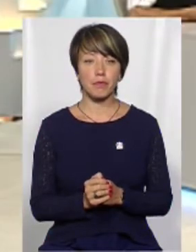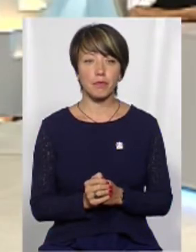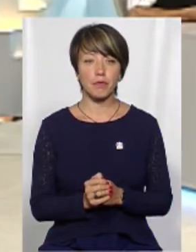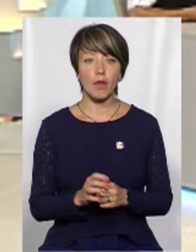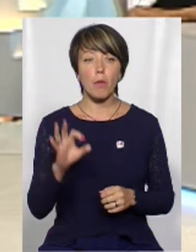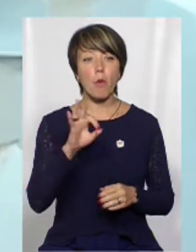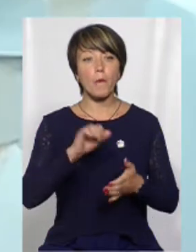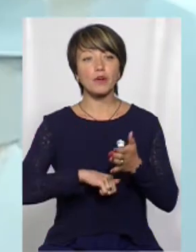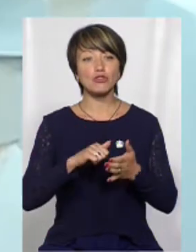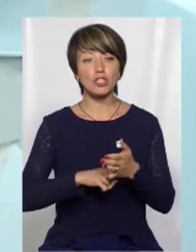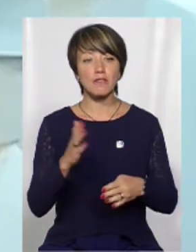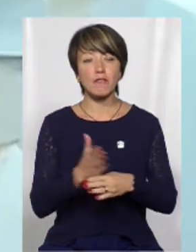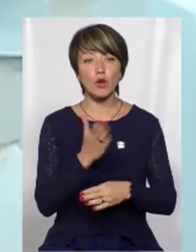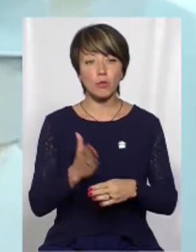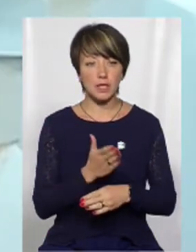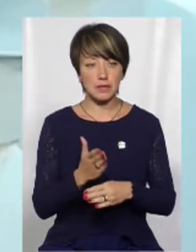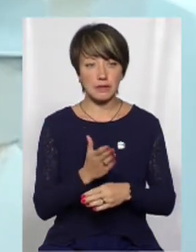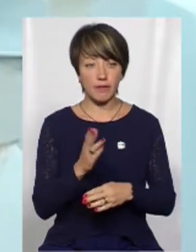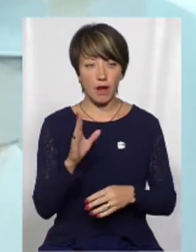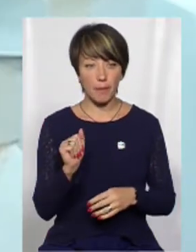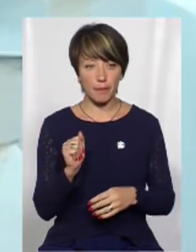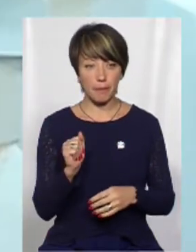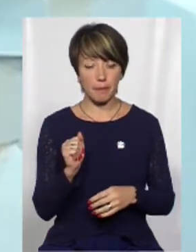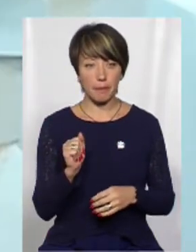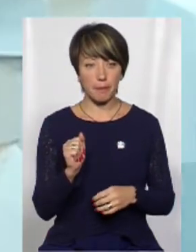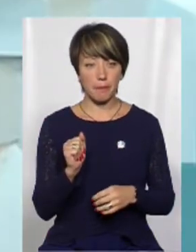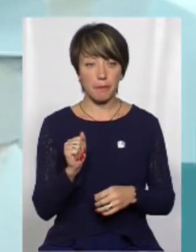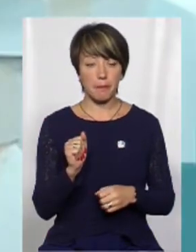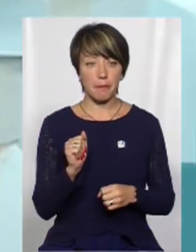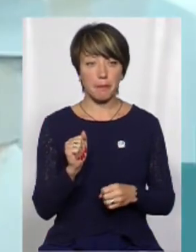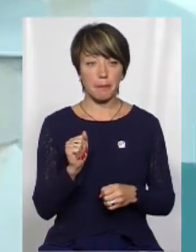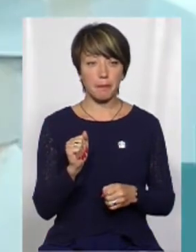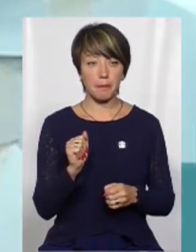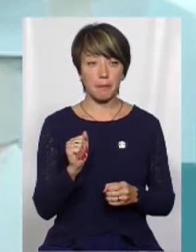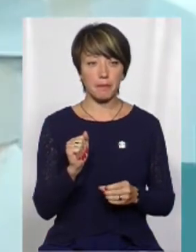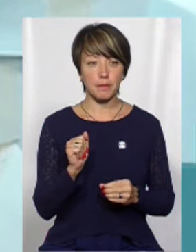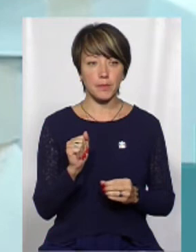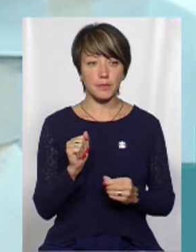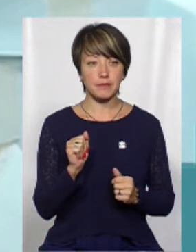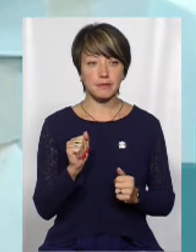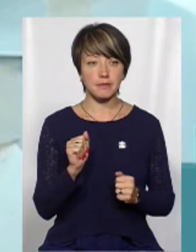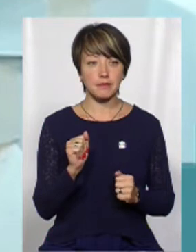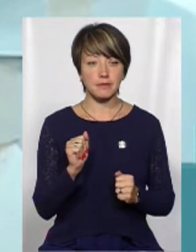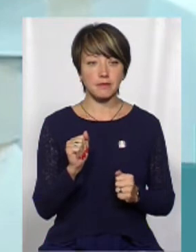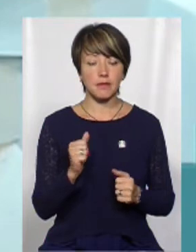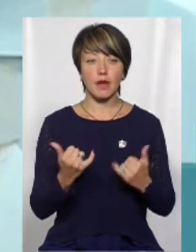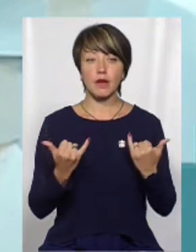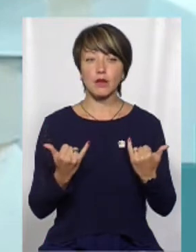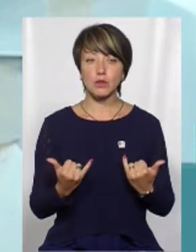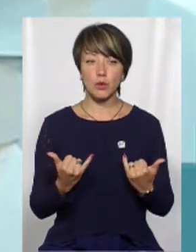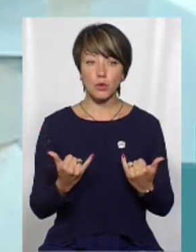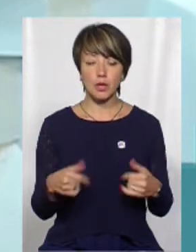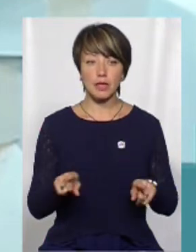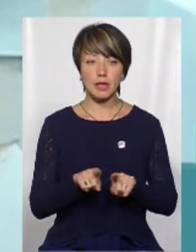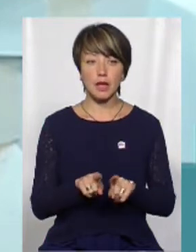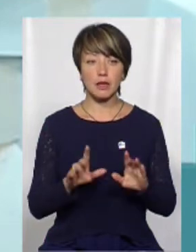виробництва. Aujourd'hui, on ne peut plus travailler en France, en Europe. On ne peut plus fabriquer. Сьогодні